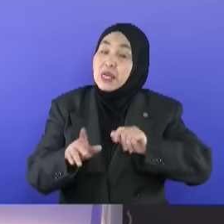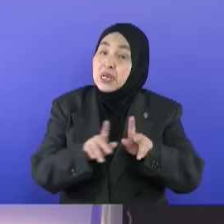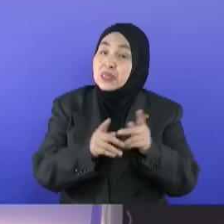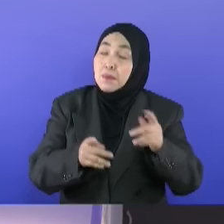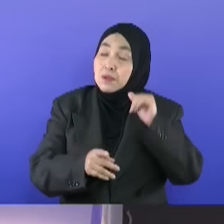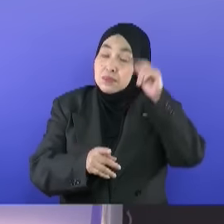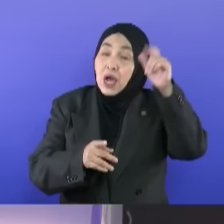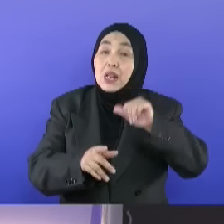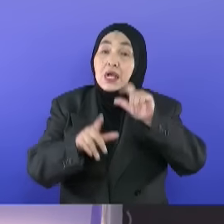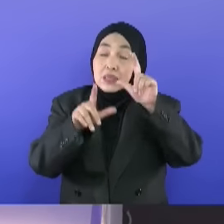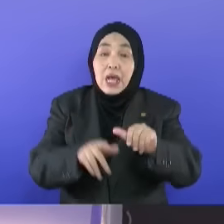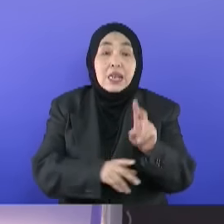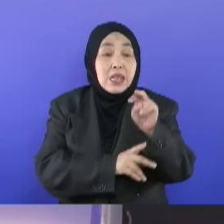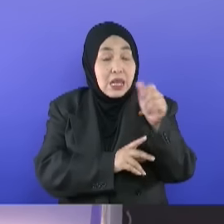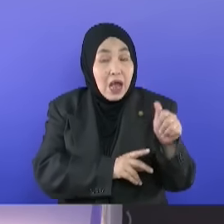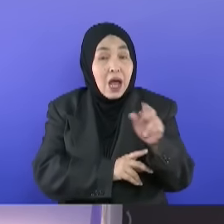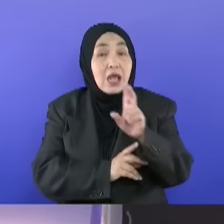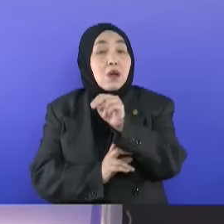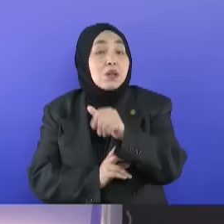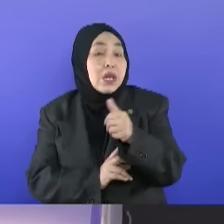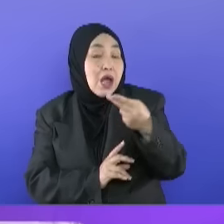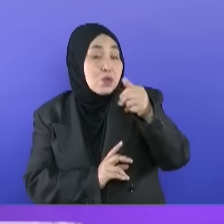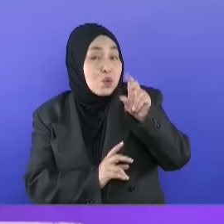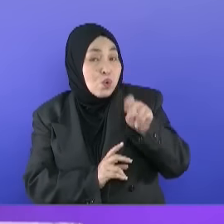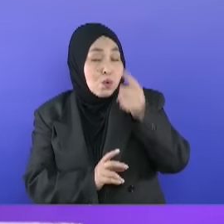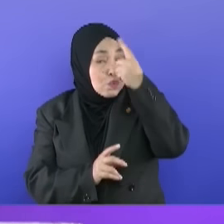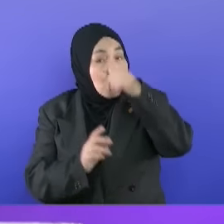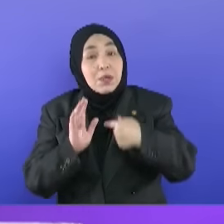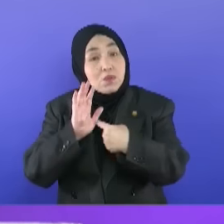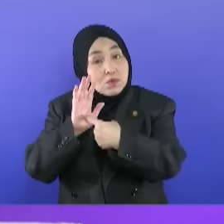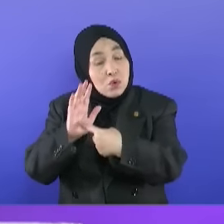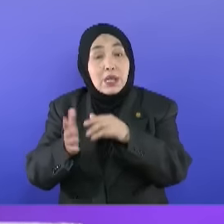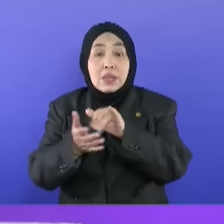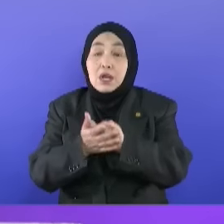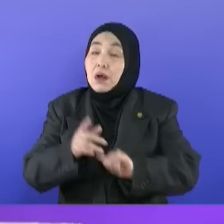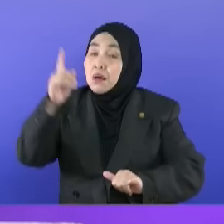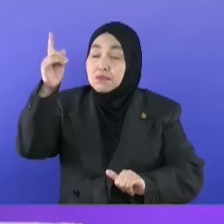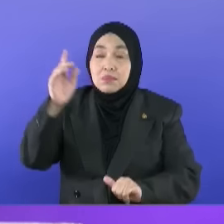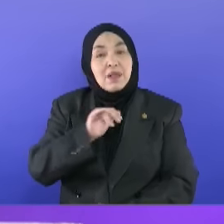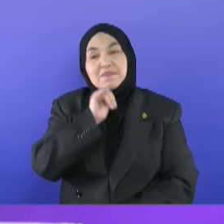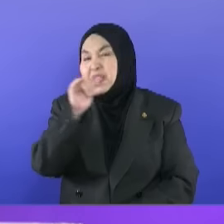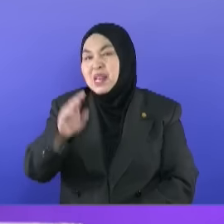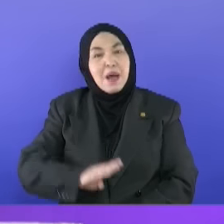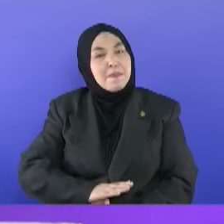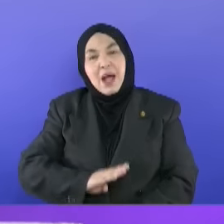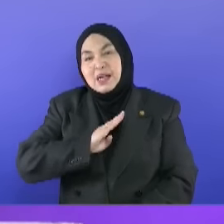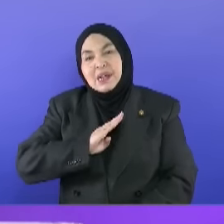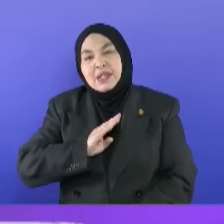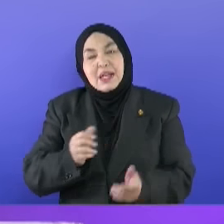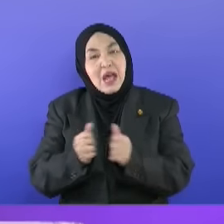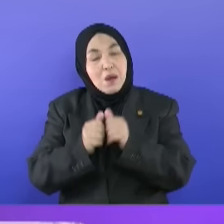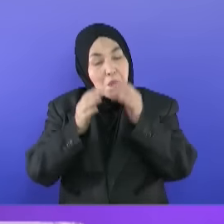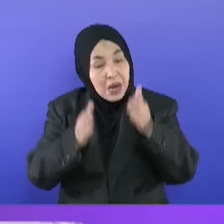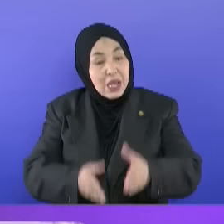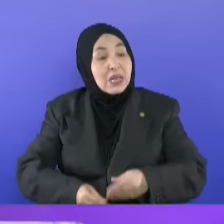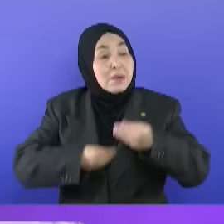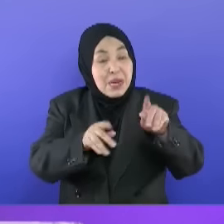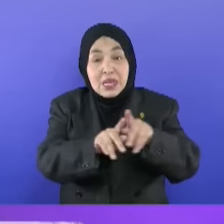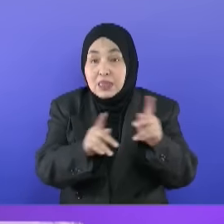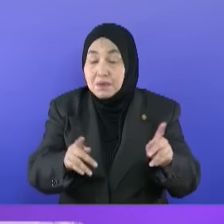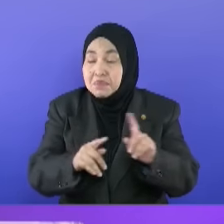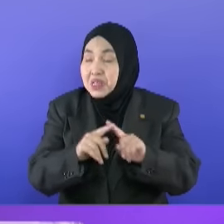Allah tak letak perkataan na ataupun nahnu di situ untuk menunjukkan bahawa bahawa Allah tidak bangga dengan orang yang diberi kitab tetapi